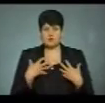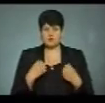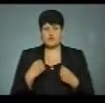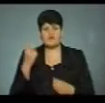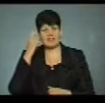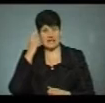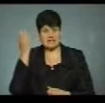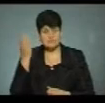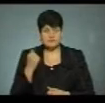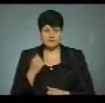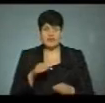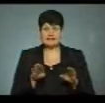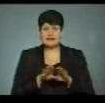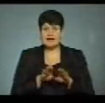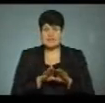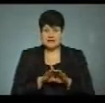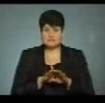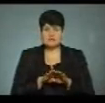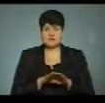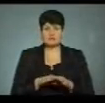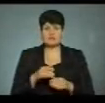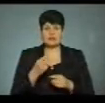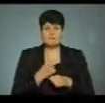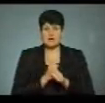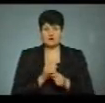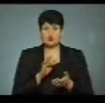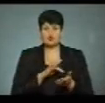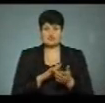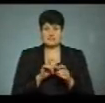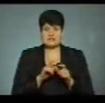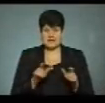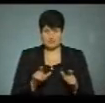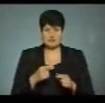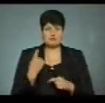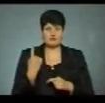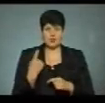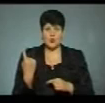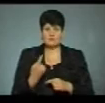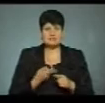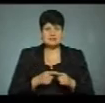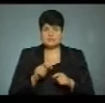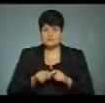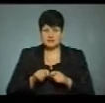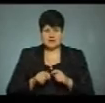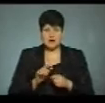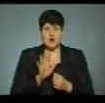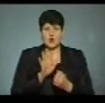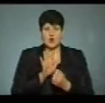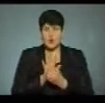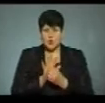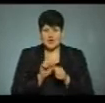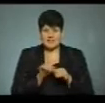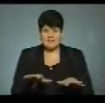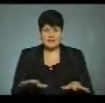Київ. На рівні жодного обласного лабораторного центру в жодній області такі дослідження на коронавірус не